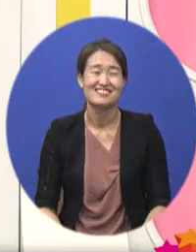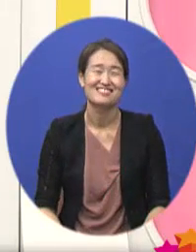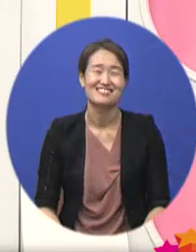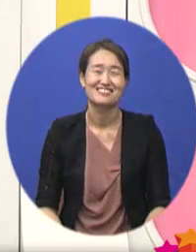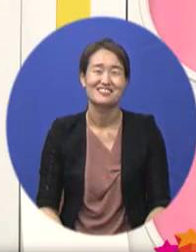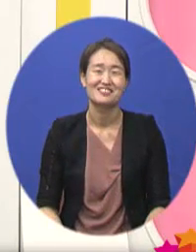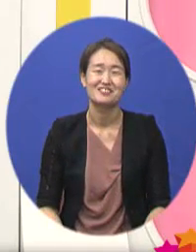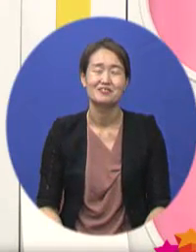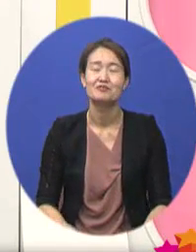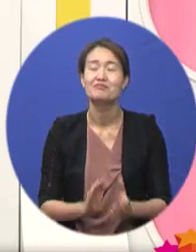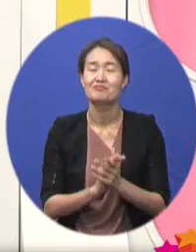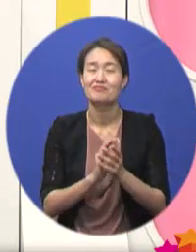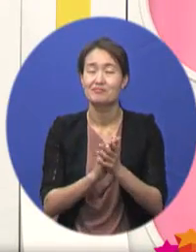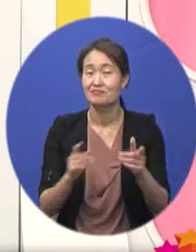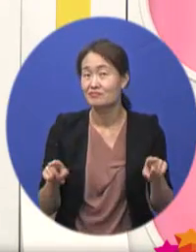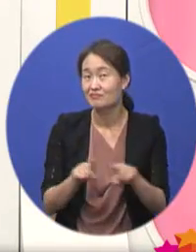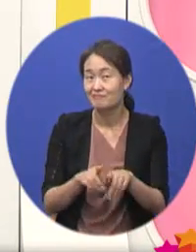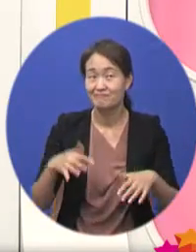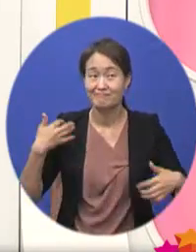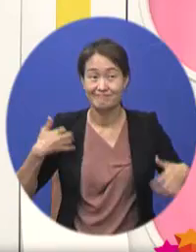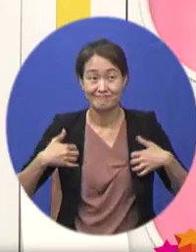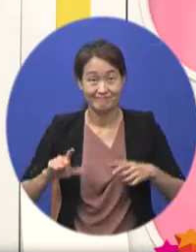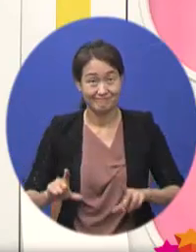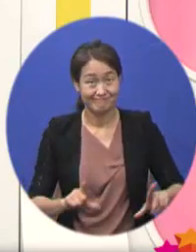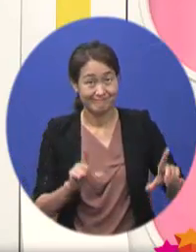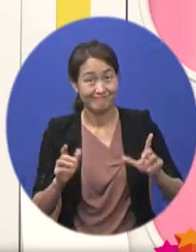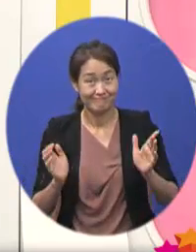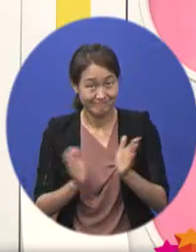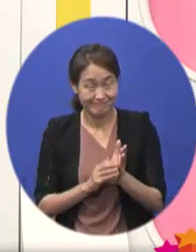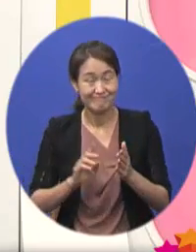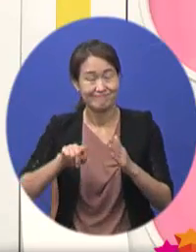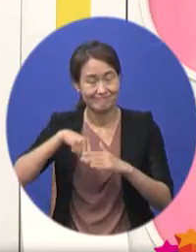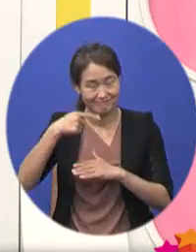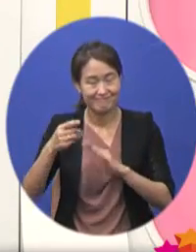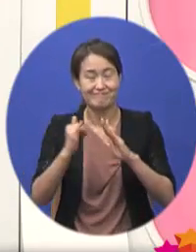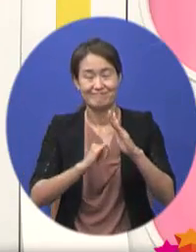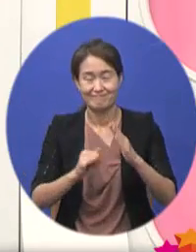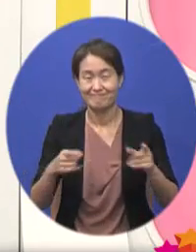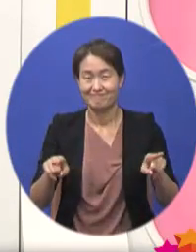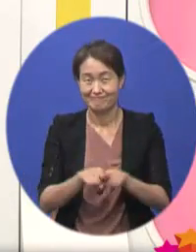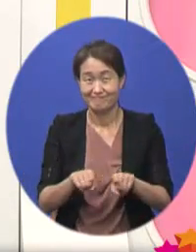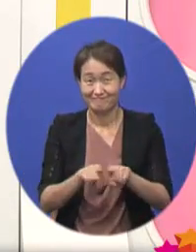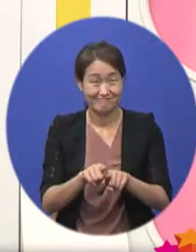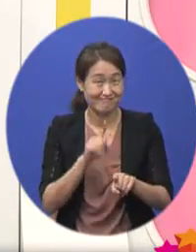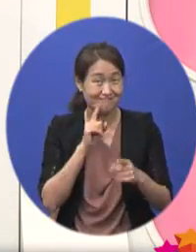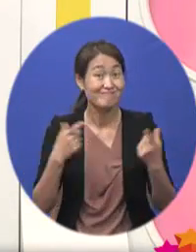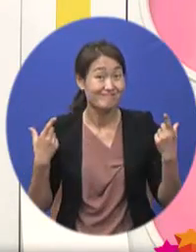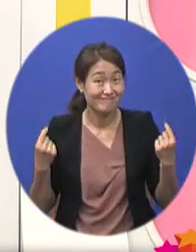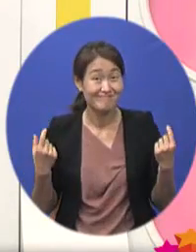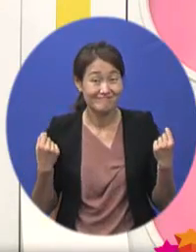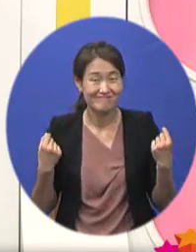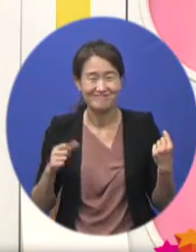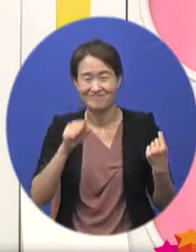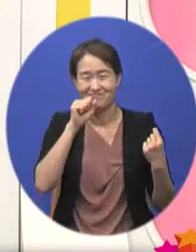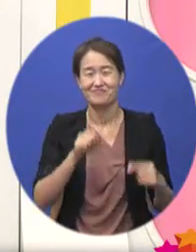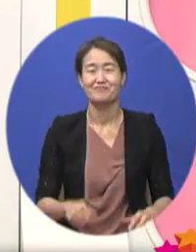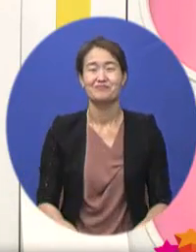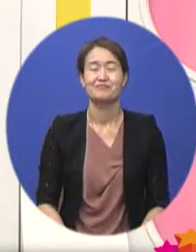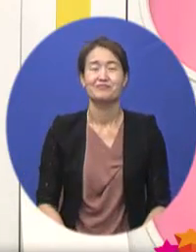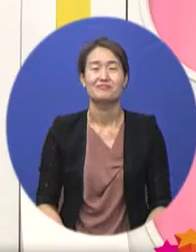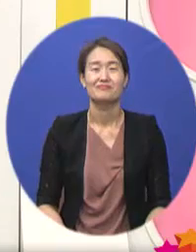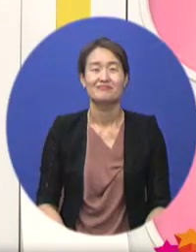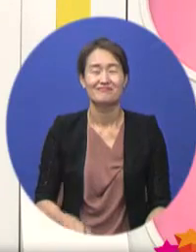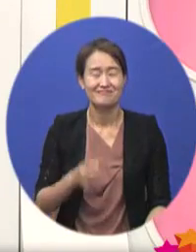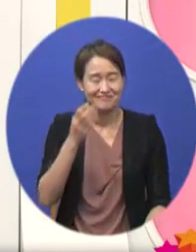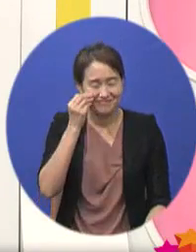네, 아이 네. 이제 친구분들하고 또 즐겁게 또 보내고 그러니까, 오시고 또 네. 이제 가족분들하고 또 네, 한번 또 다녀오시고 그러면 되겠네요. 친구들하고 가야